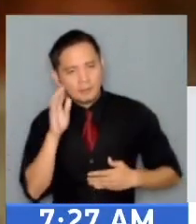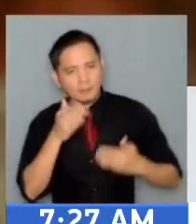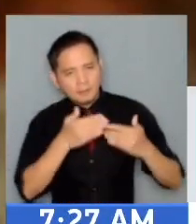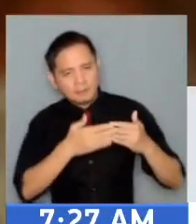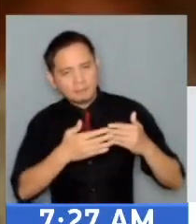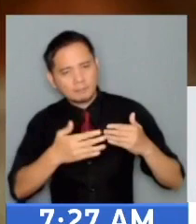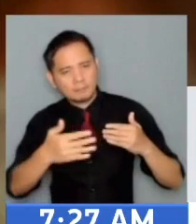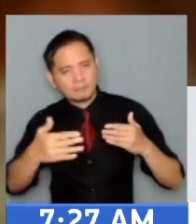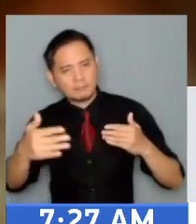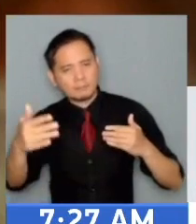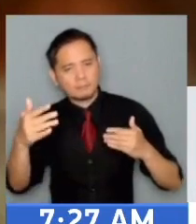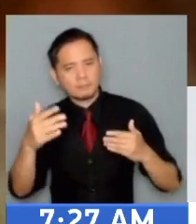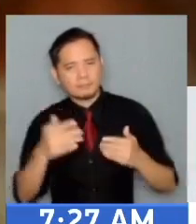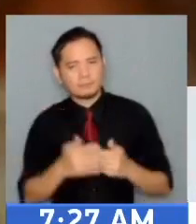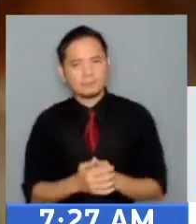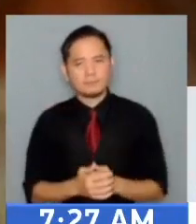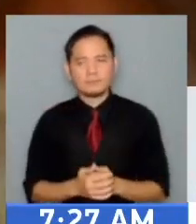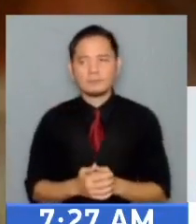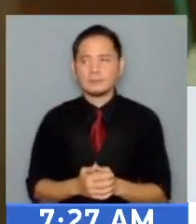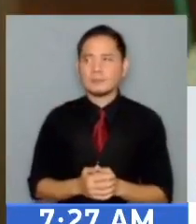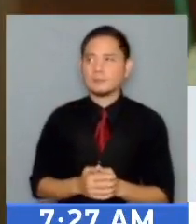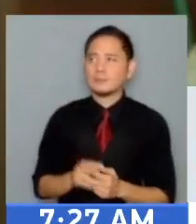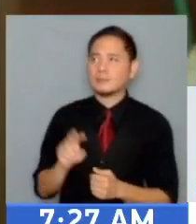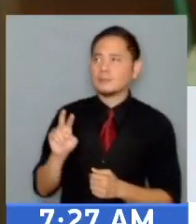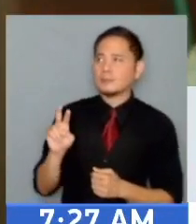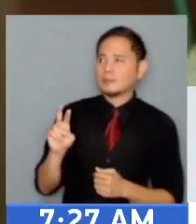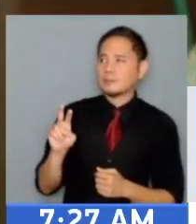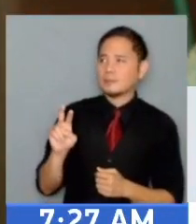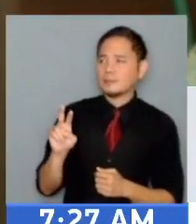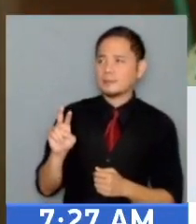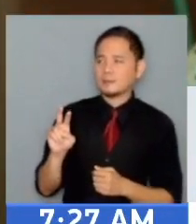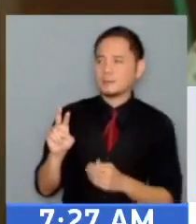Alam mo naman kung ano yung happiness ko.